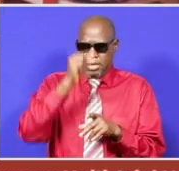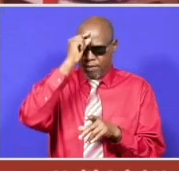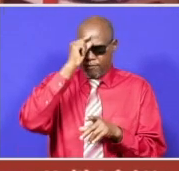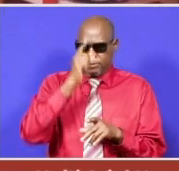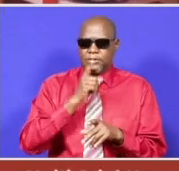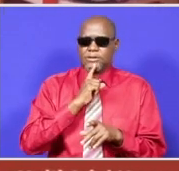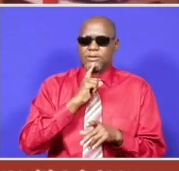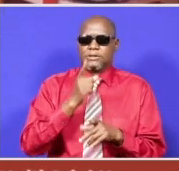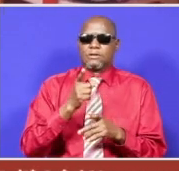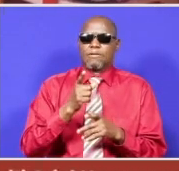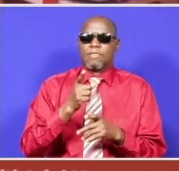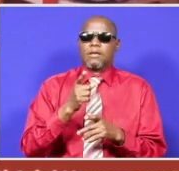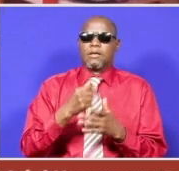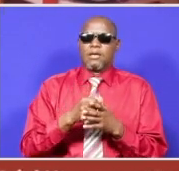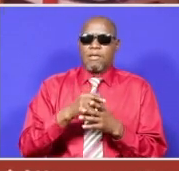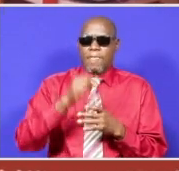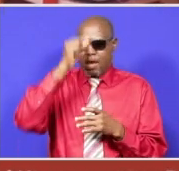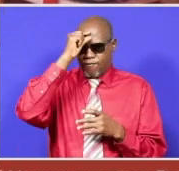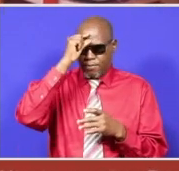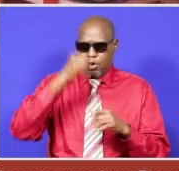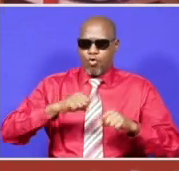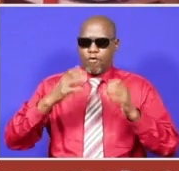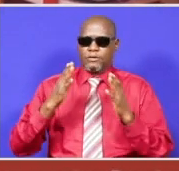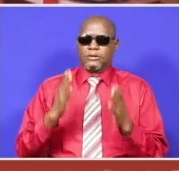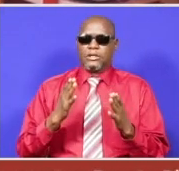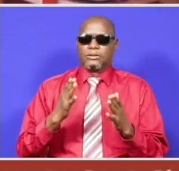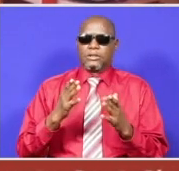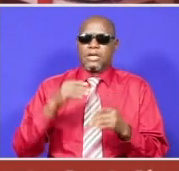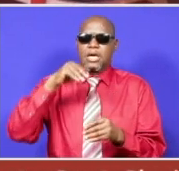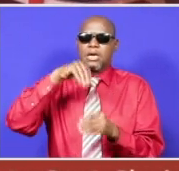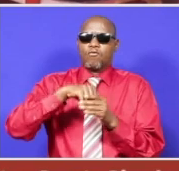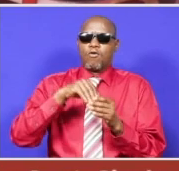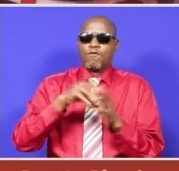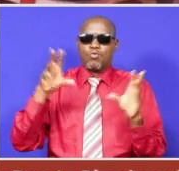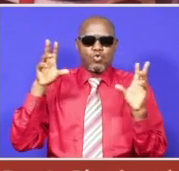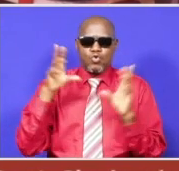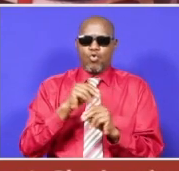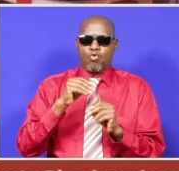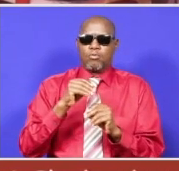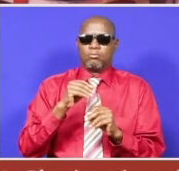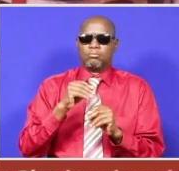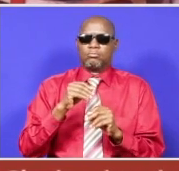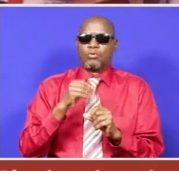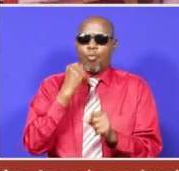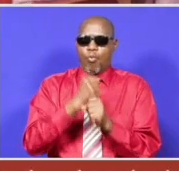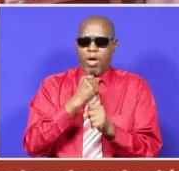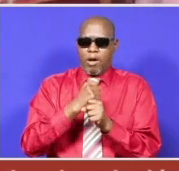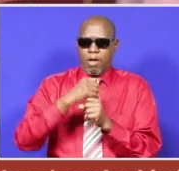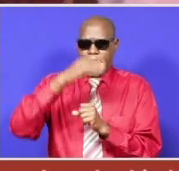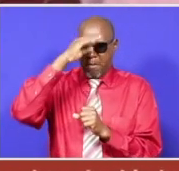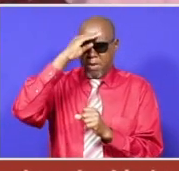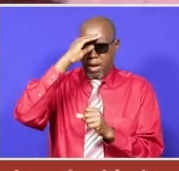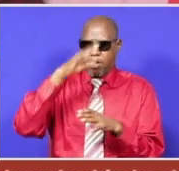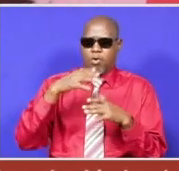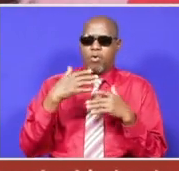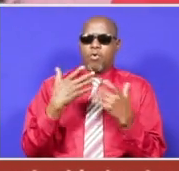maafisa wa umma kujihusisha na utekelezaji au uuzaji wa vileo kwenye bar na kuamuru kukoma au